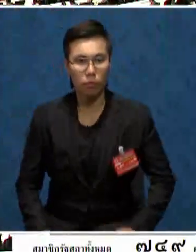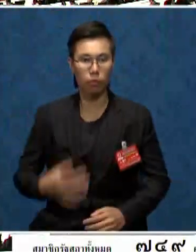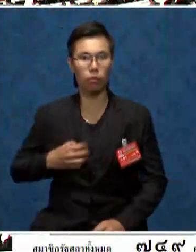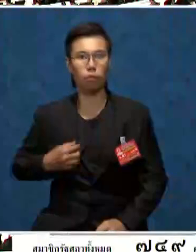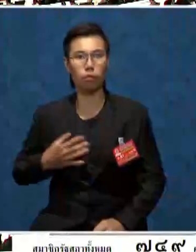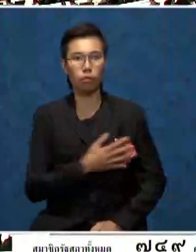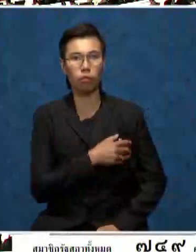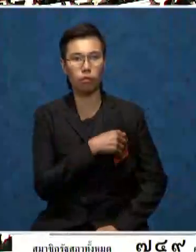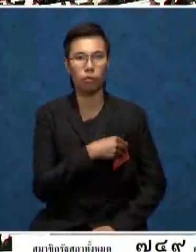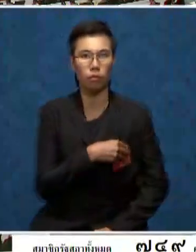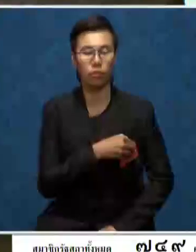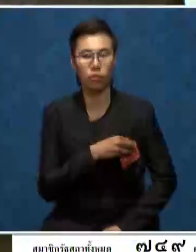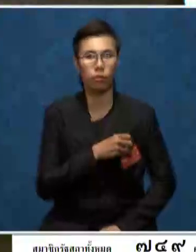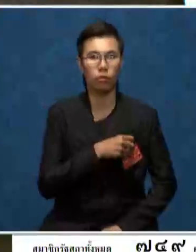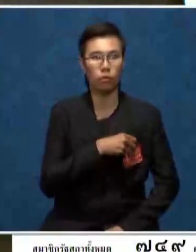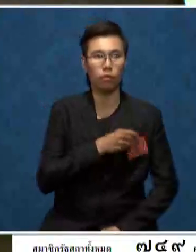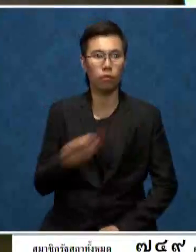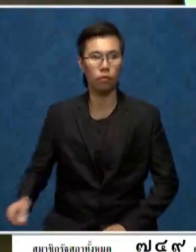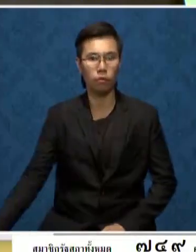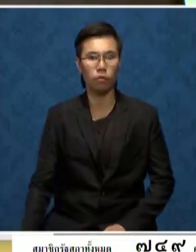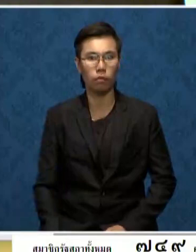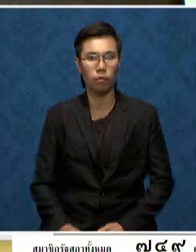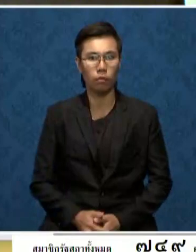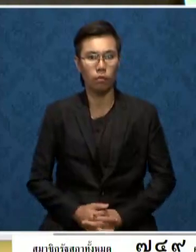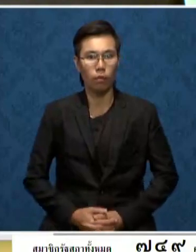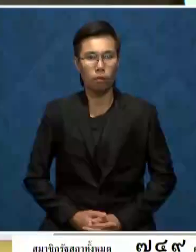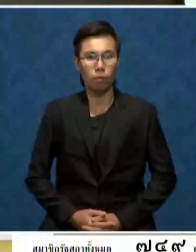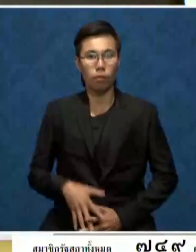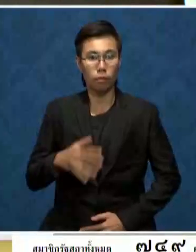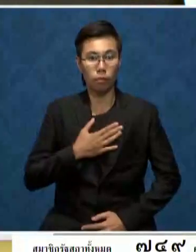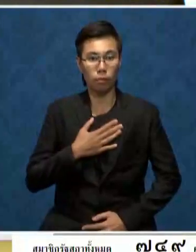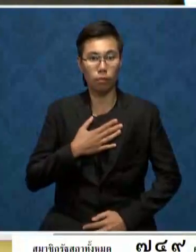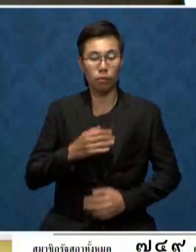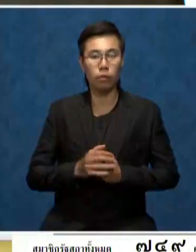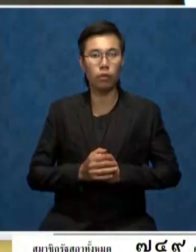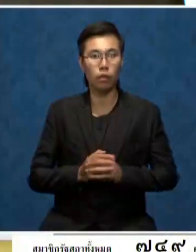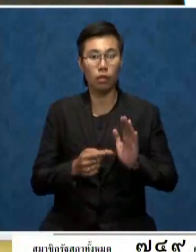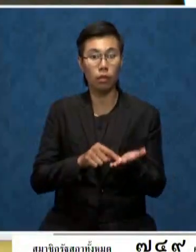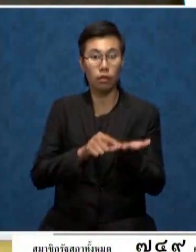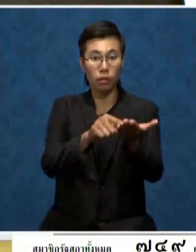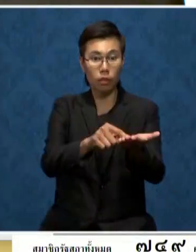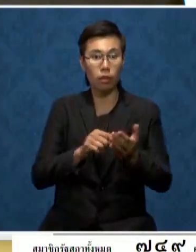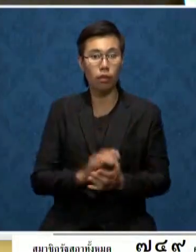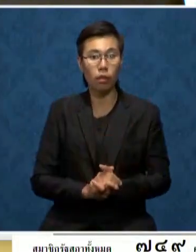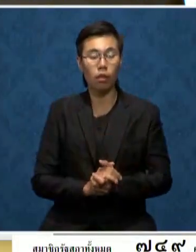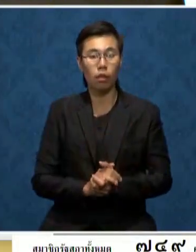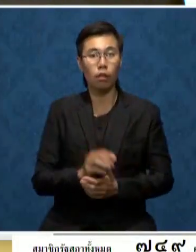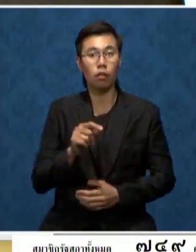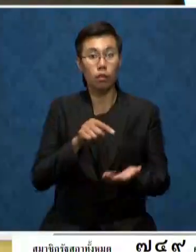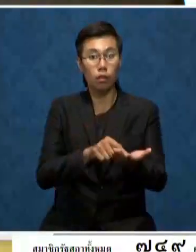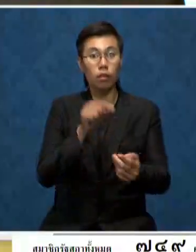มาชิกุธิศพา ในฐานะ สมาชิกัศพาแล้วกในฐานะ พูดไดเสนอต่ท่าน รัศพาว่ายัดติ